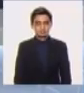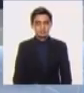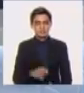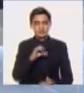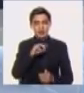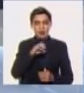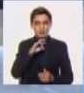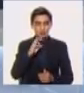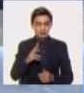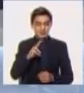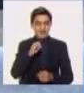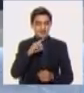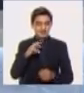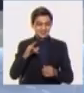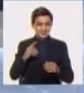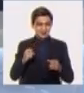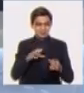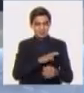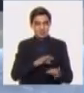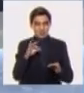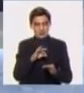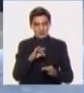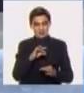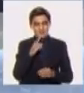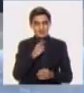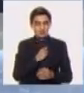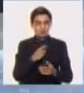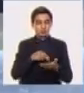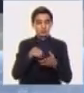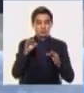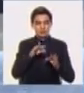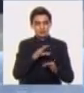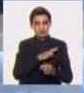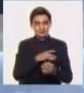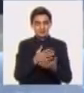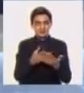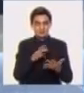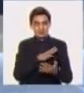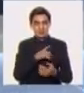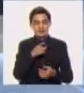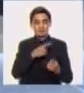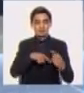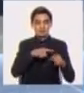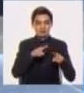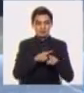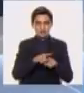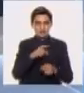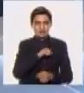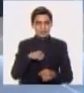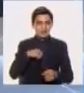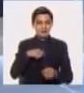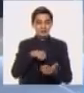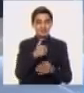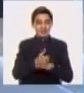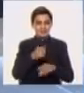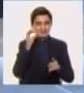Самұрық қазына қоры 3-ші жыл қатарынан отандық кәсіпкерлерді қолдап, сатып алу шарттарын оңтайландыруда. Оны жүзеге асырудағы ең басты мақсат импорттық